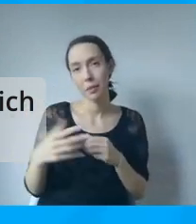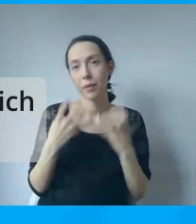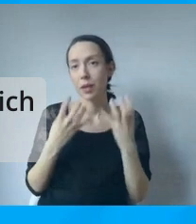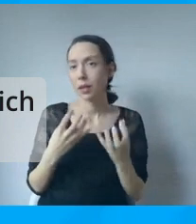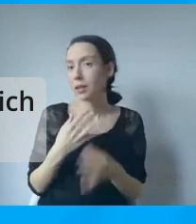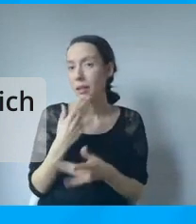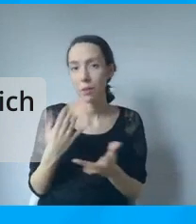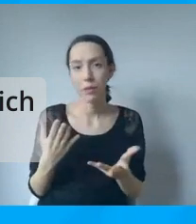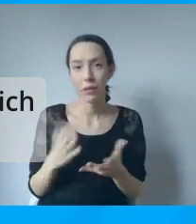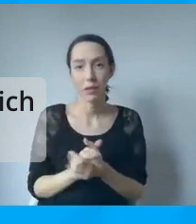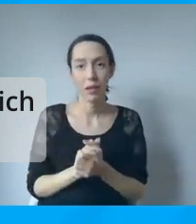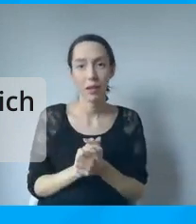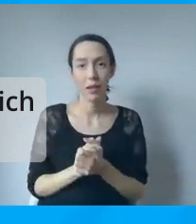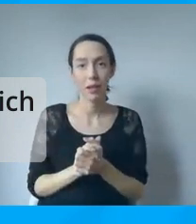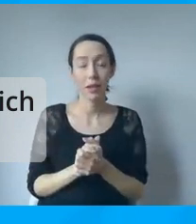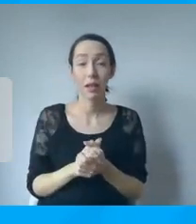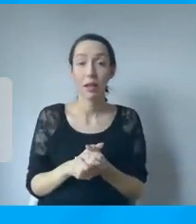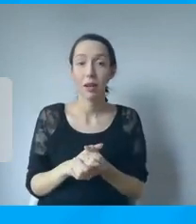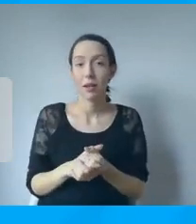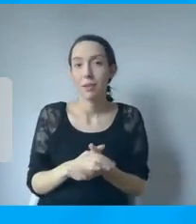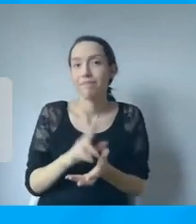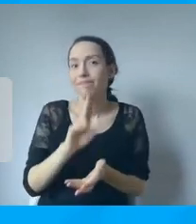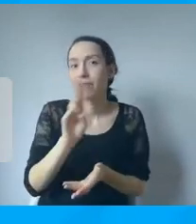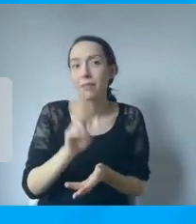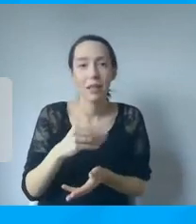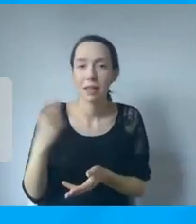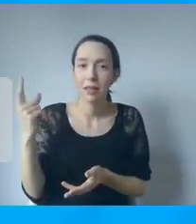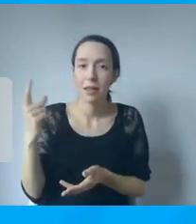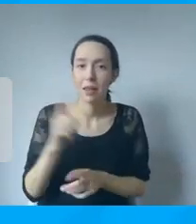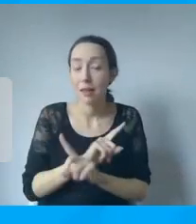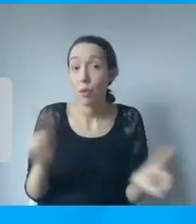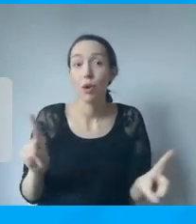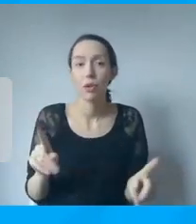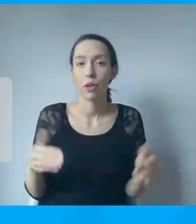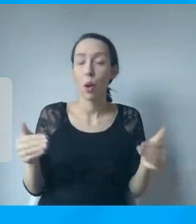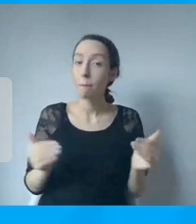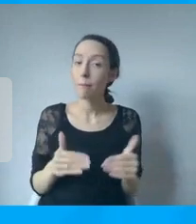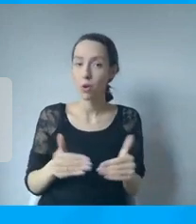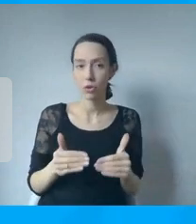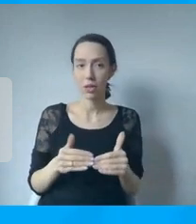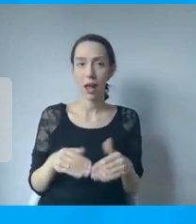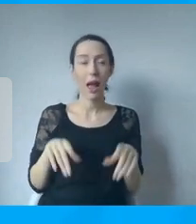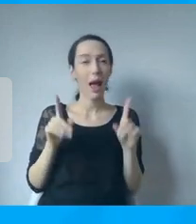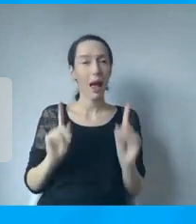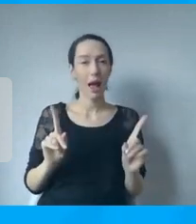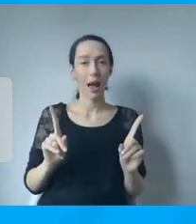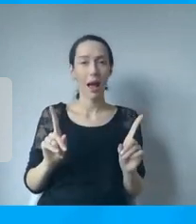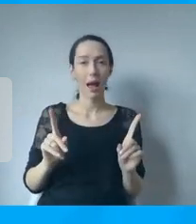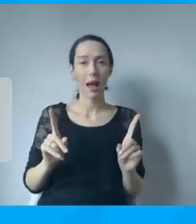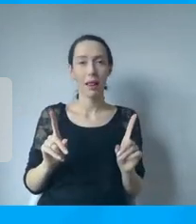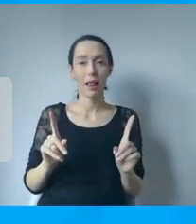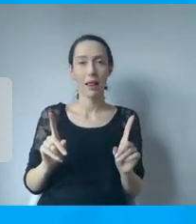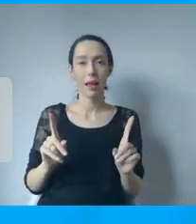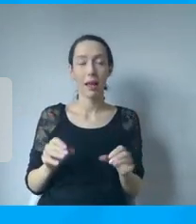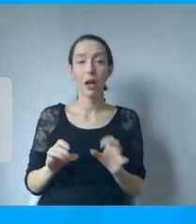politycznych, no to nikt mu tego nie zabroni. Natomiast celem LinkedIna nie jest dzielenie się